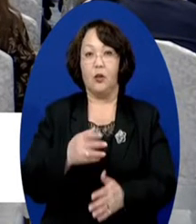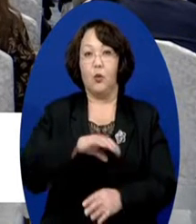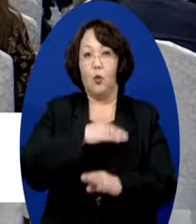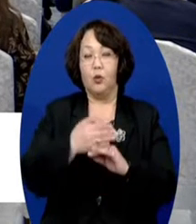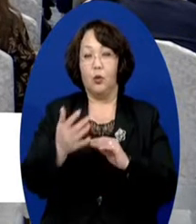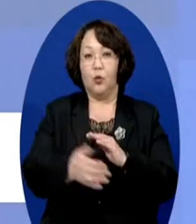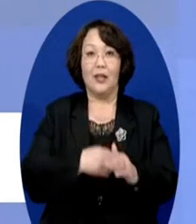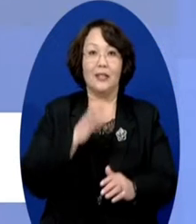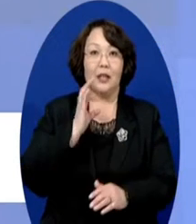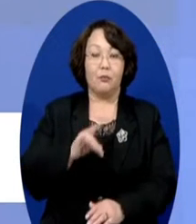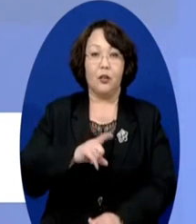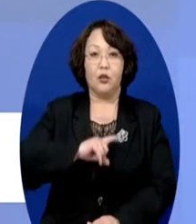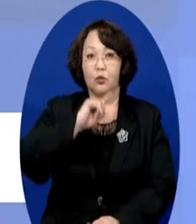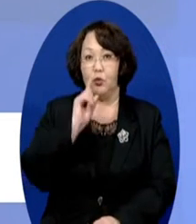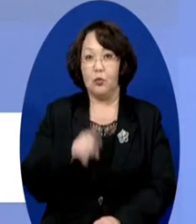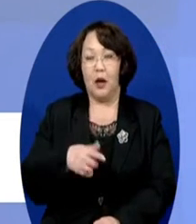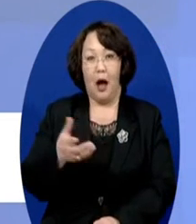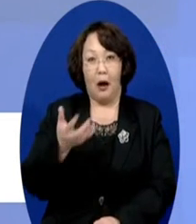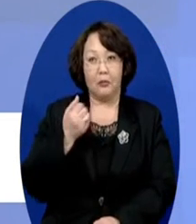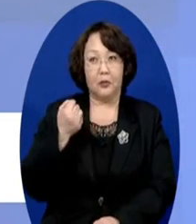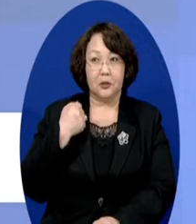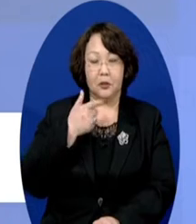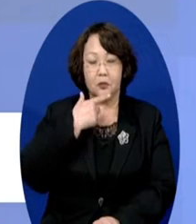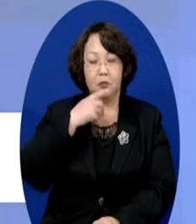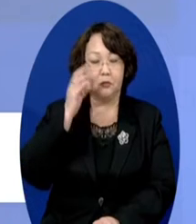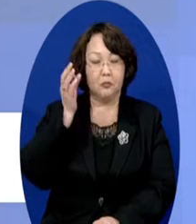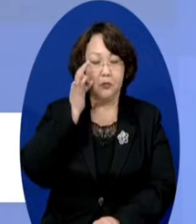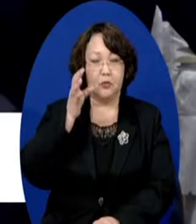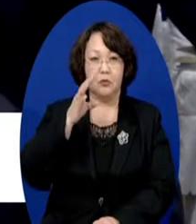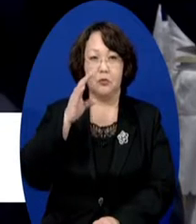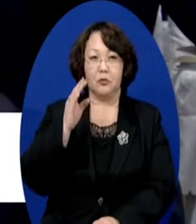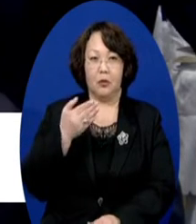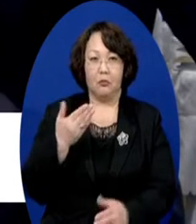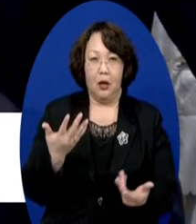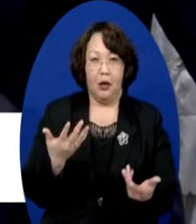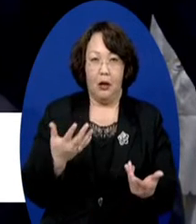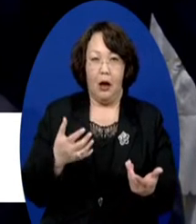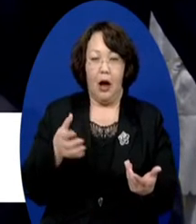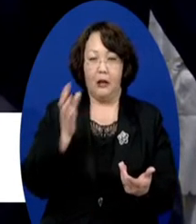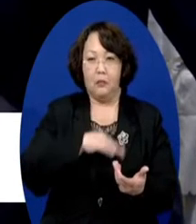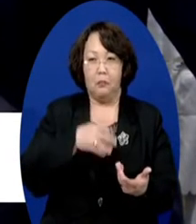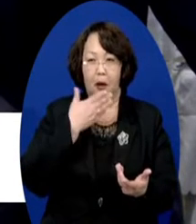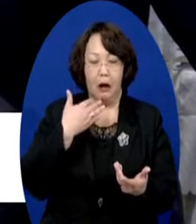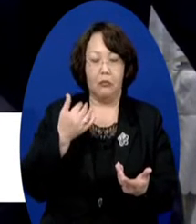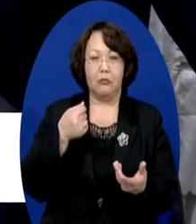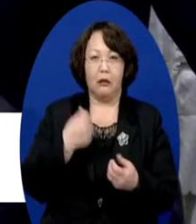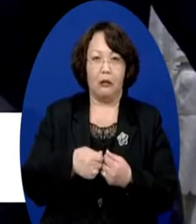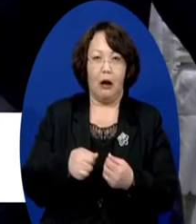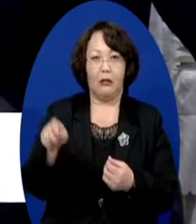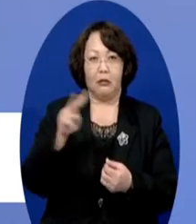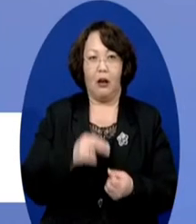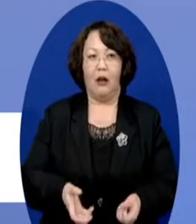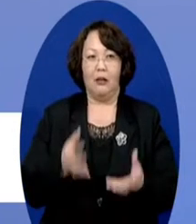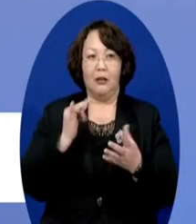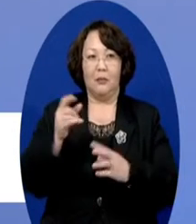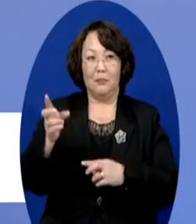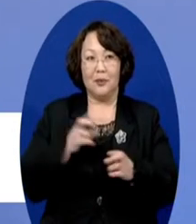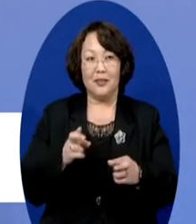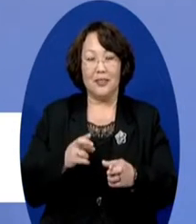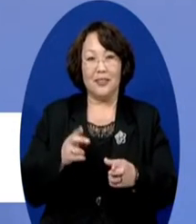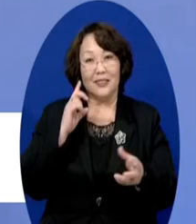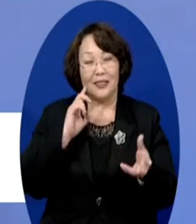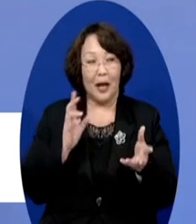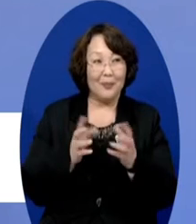Жишээлбэл Улаанбаатар салбарынхан тусаа зөвшөөрлө авч чадах хэсгээ мэдхгүй явсаар хэмжээний алдагдал хүлээдэг. Энэ ойлгомжгүй байдлаас болж бизнесийн түншүүд нь тавьсан